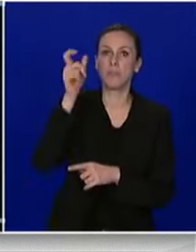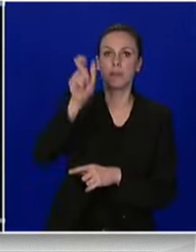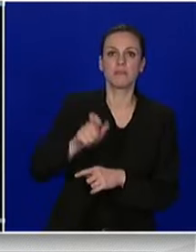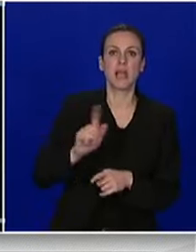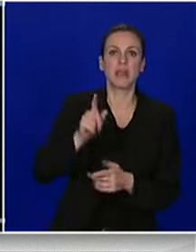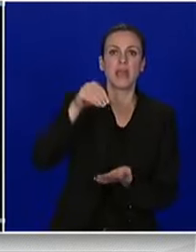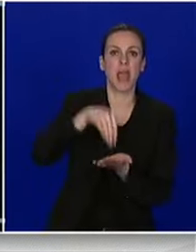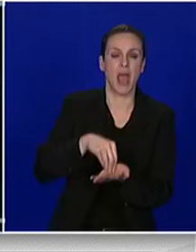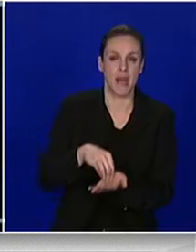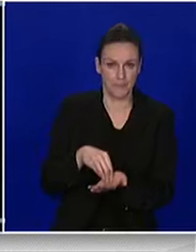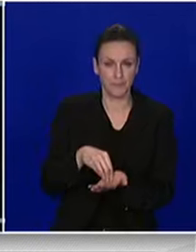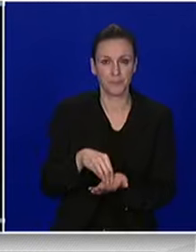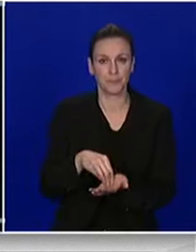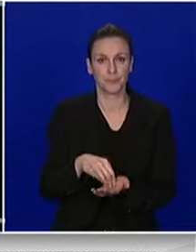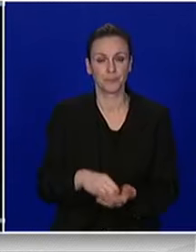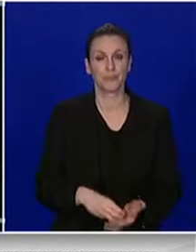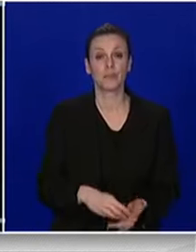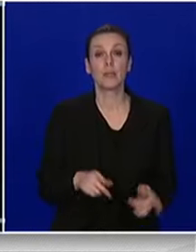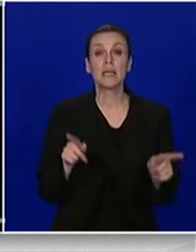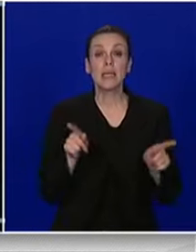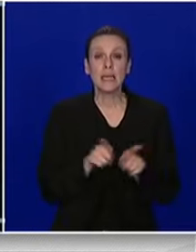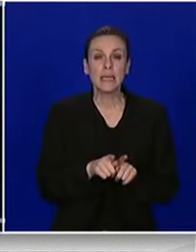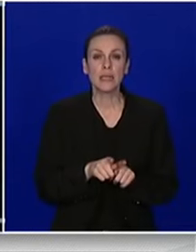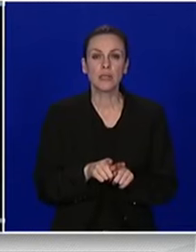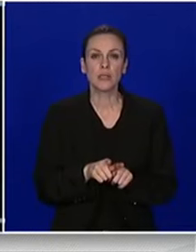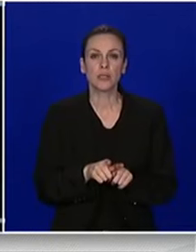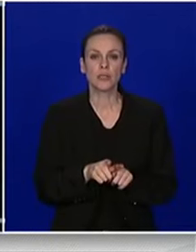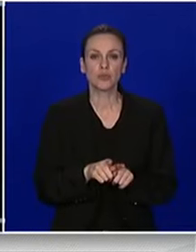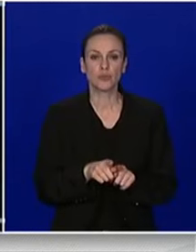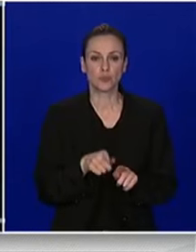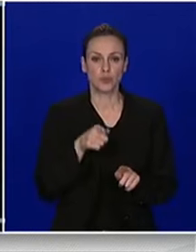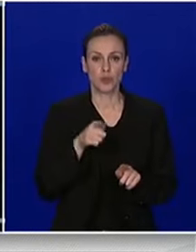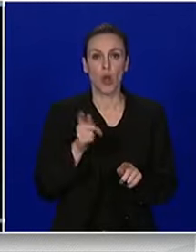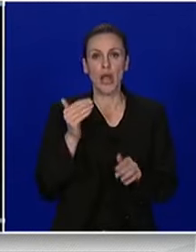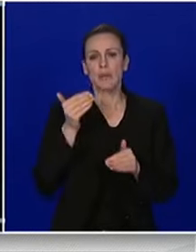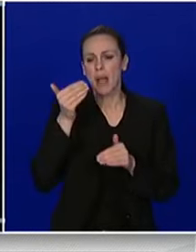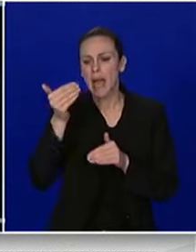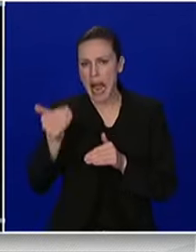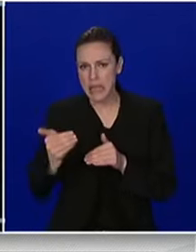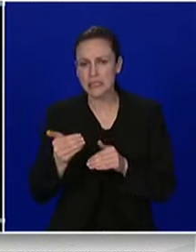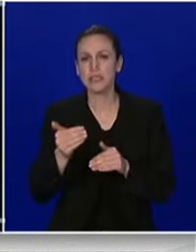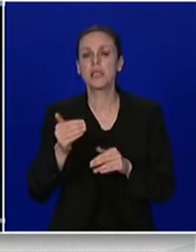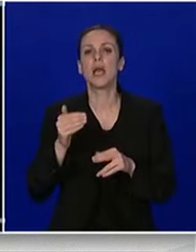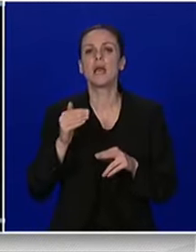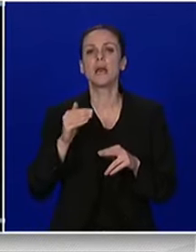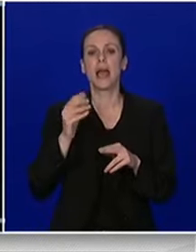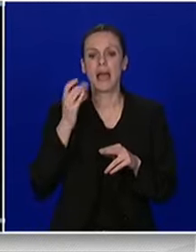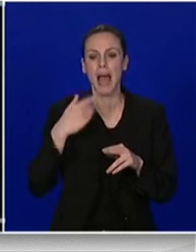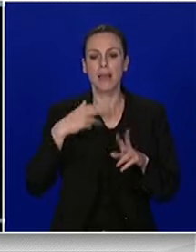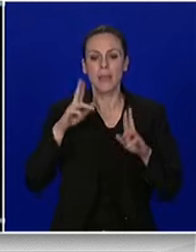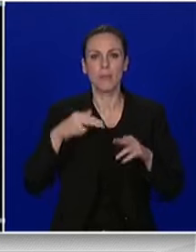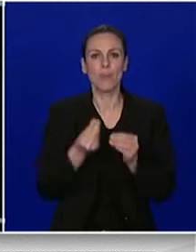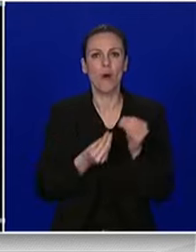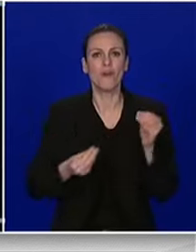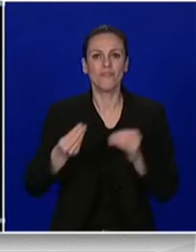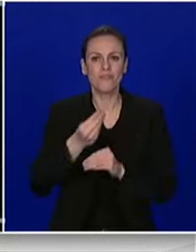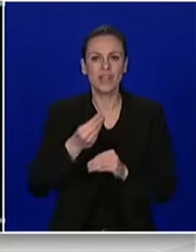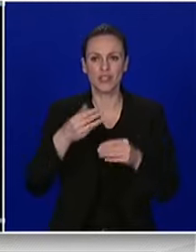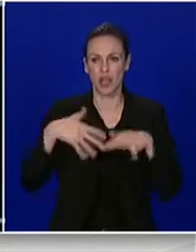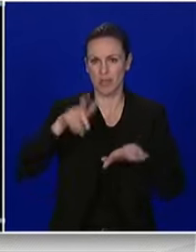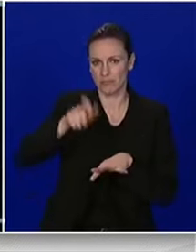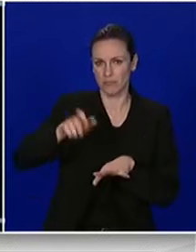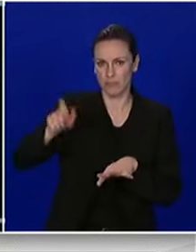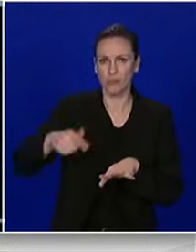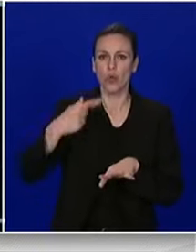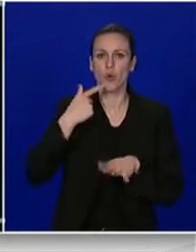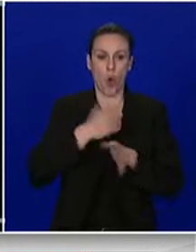HZZO-a. Isto tako, kada za to dođe vrijeme, a to će biti kada budemo imali veći broj hrvatskih građana koji